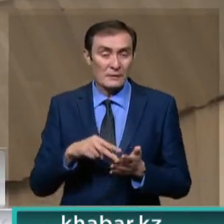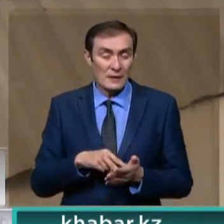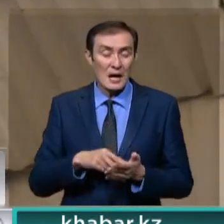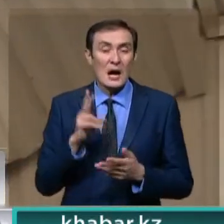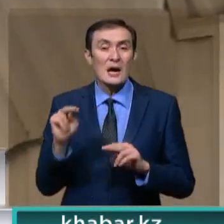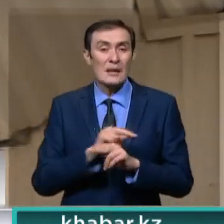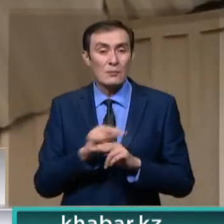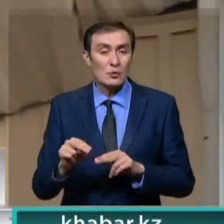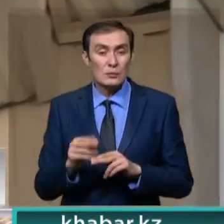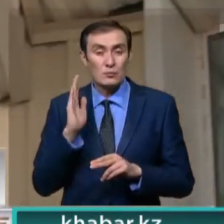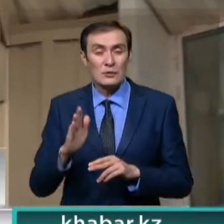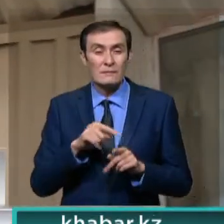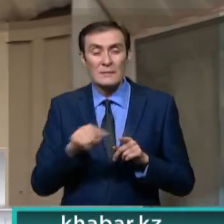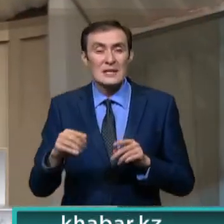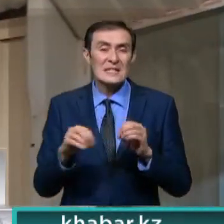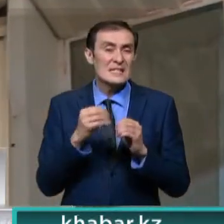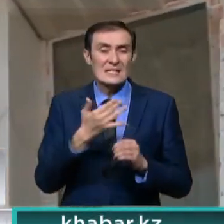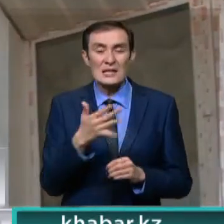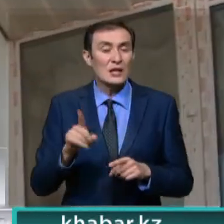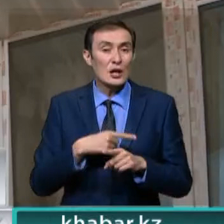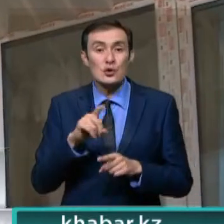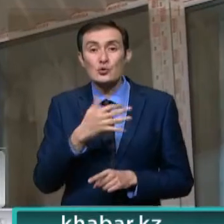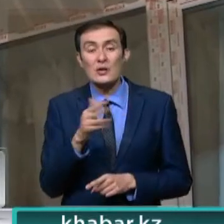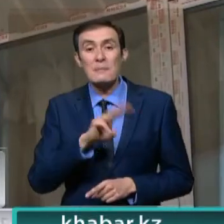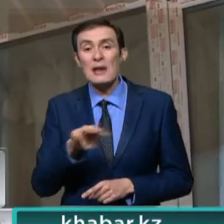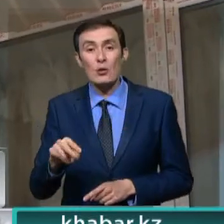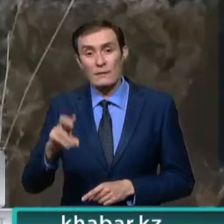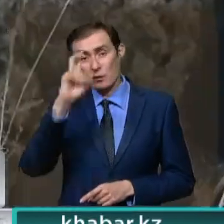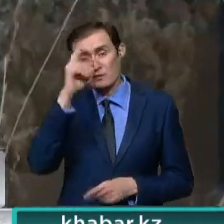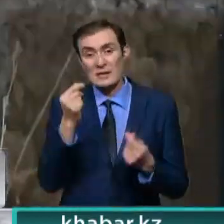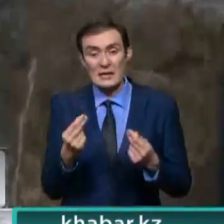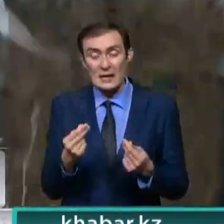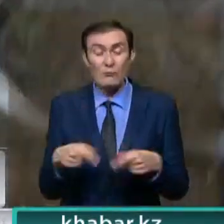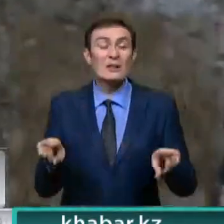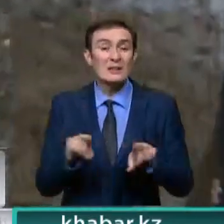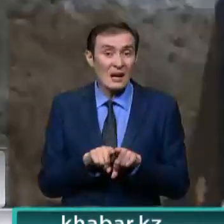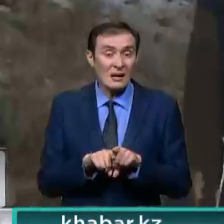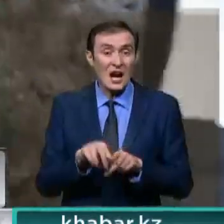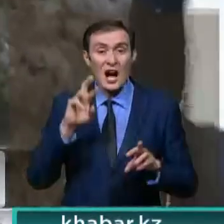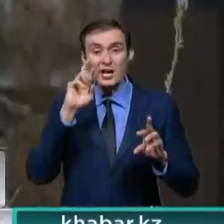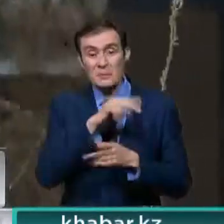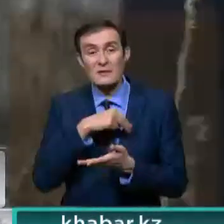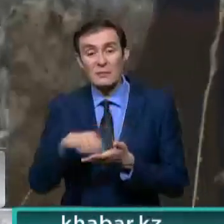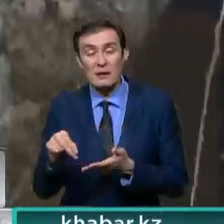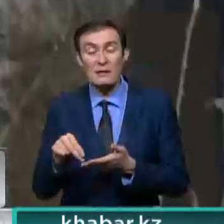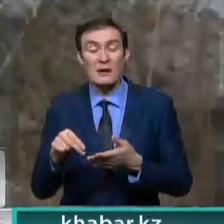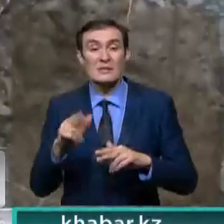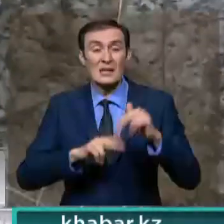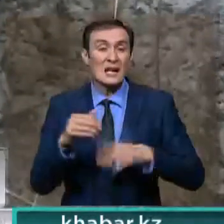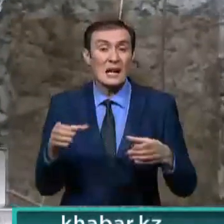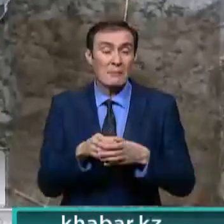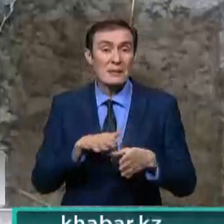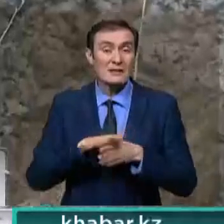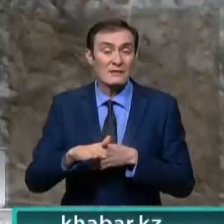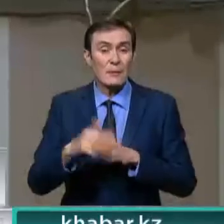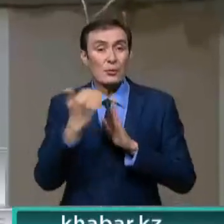ремонт новостройки обойдется в десятки, если не сотни миллионов бюджетных тенге. Вот так просчеты с выбором подрядчика при